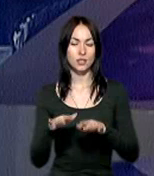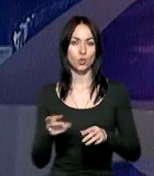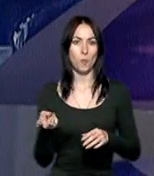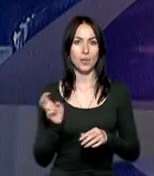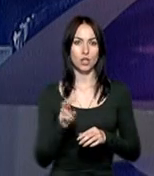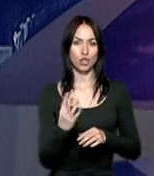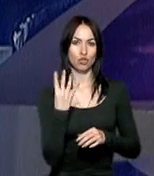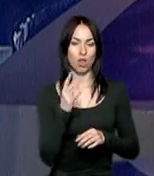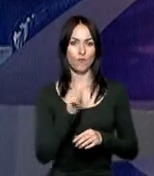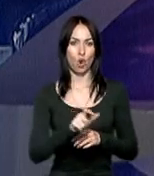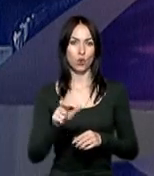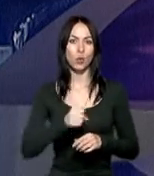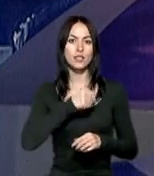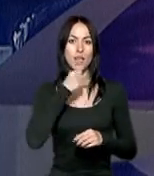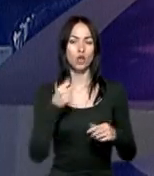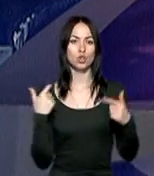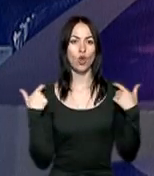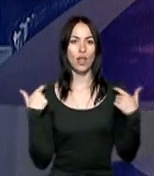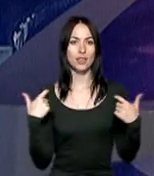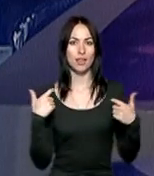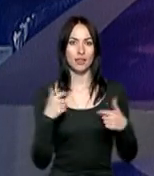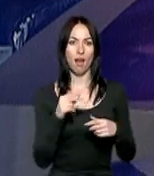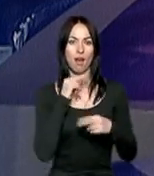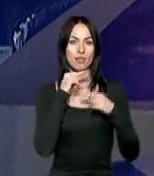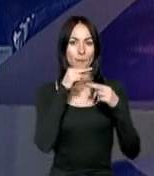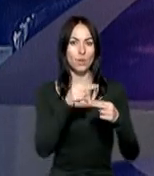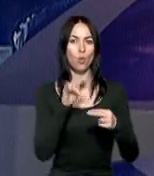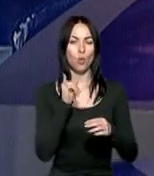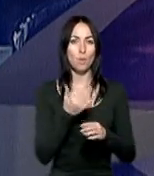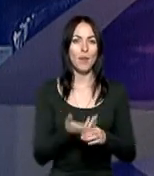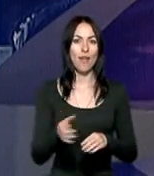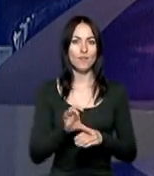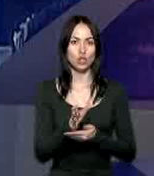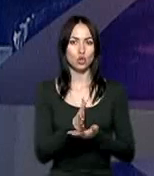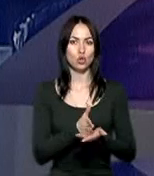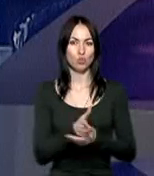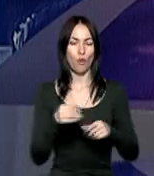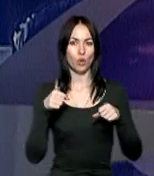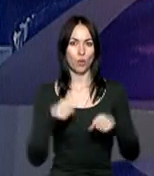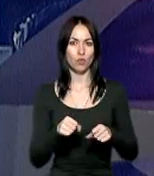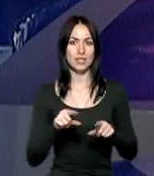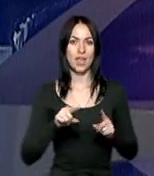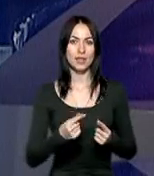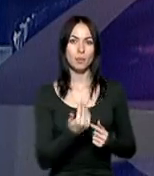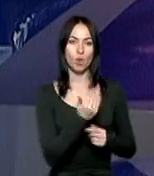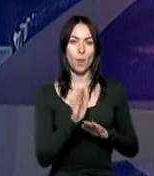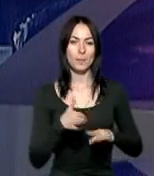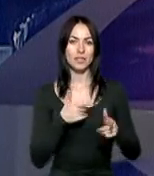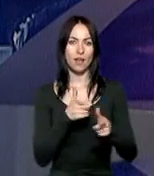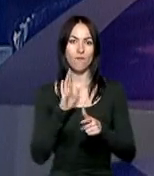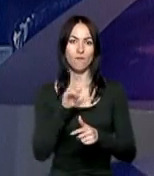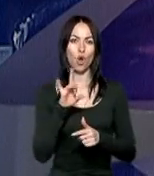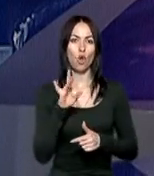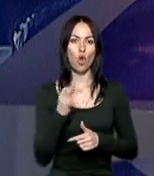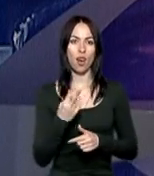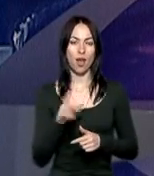людей. Старшого лейтенанта підозрюють у перевищенні службових повноважень. Затримали його після стрілянини у Хролях. За версією